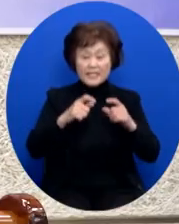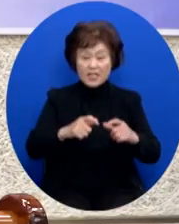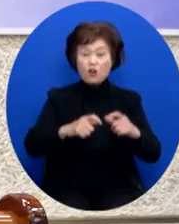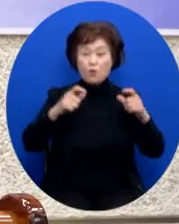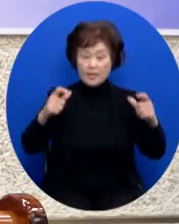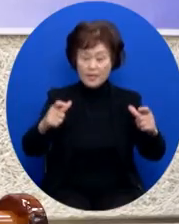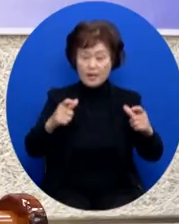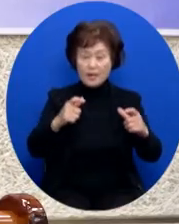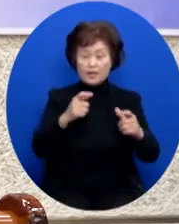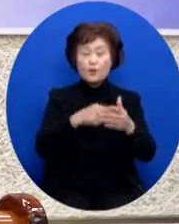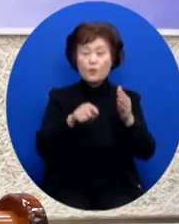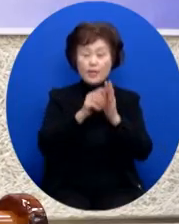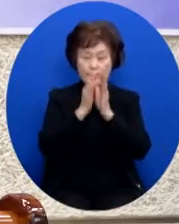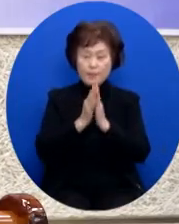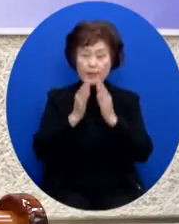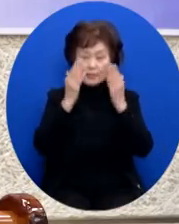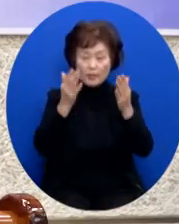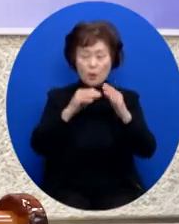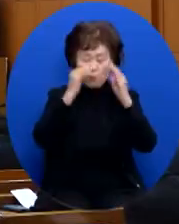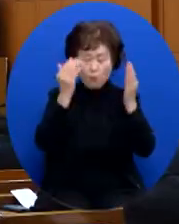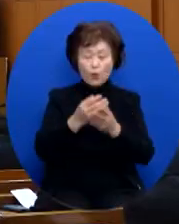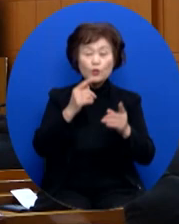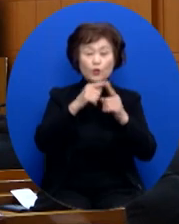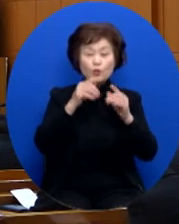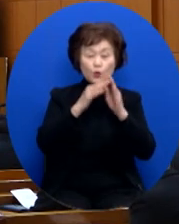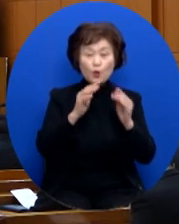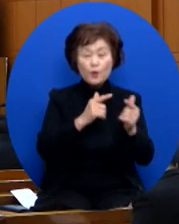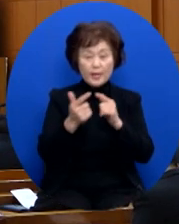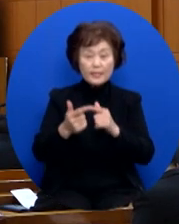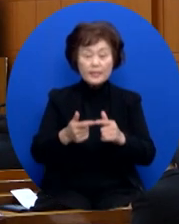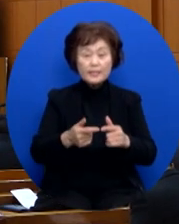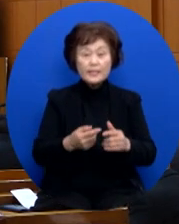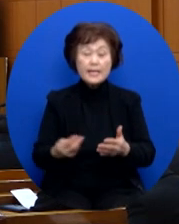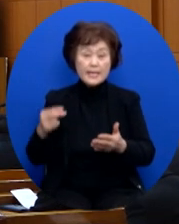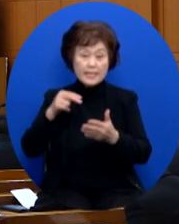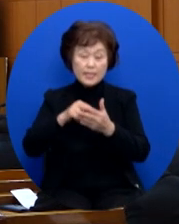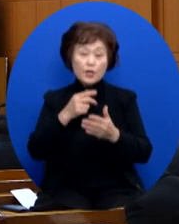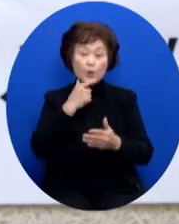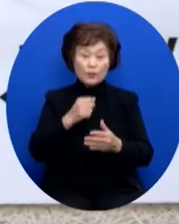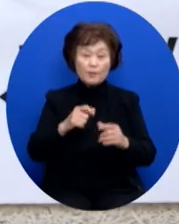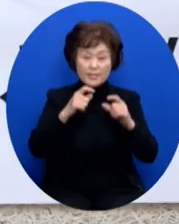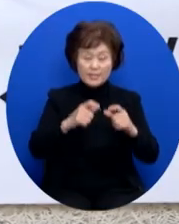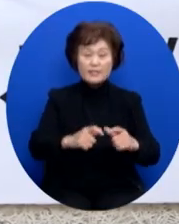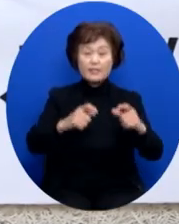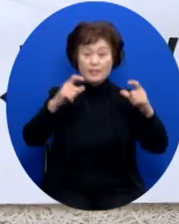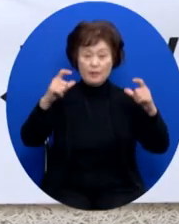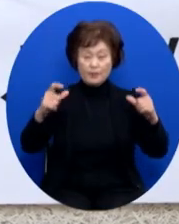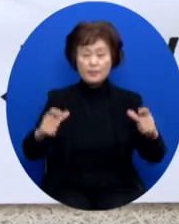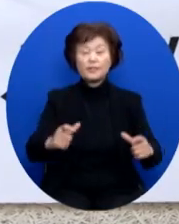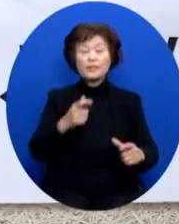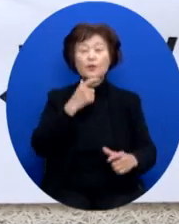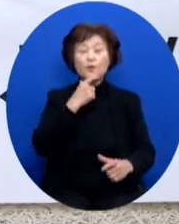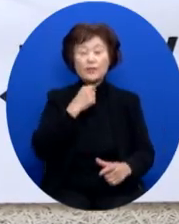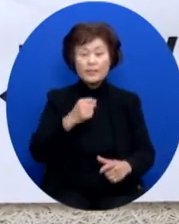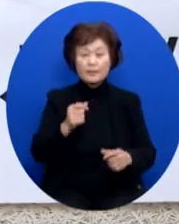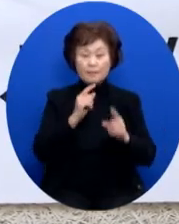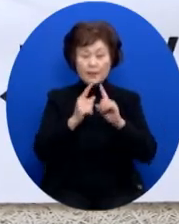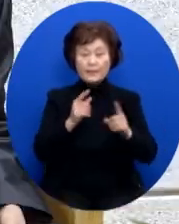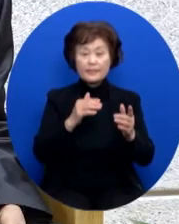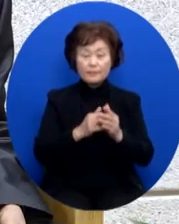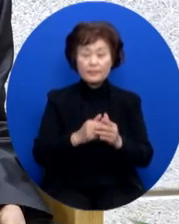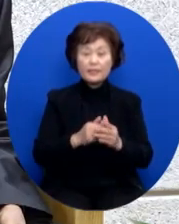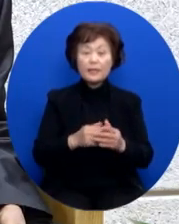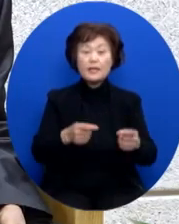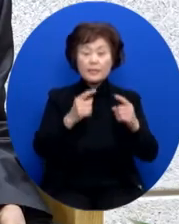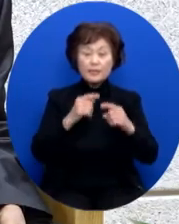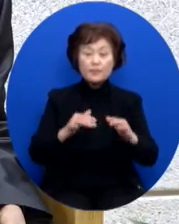산하 모든 교회가 일어나도록 기도하고 그 지경이 넓어지기를 소망한다고 전했습니다. 이어 참석자들은